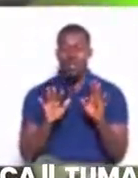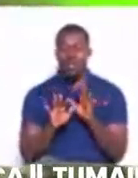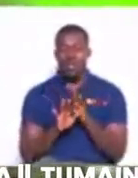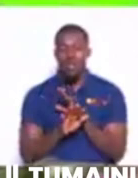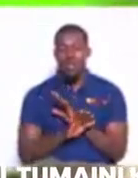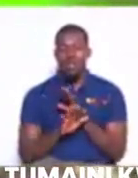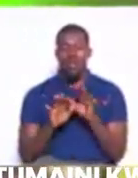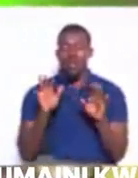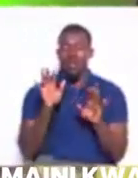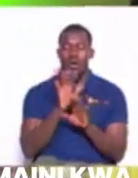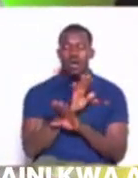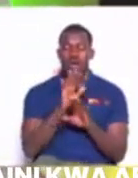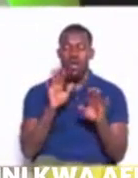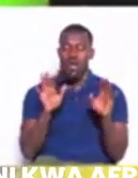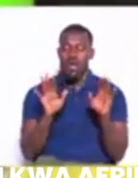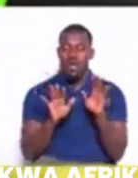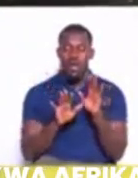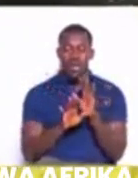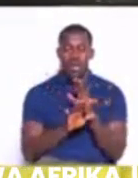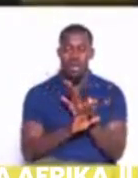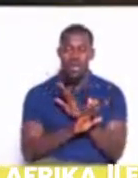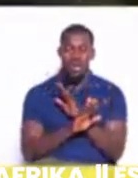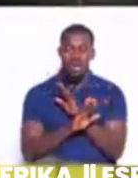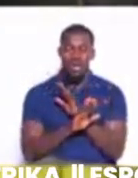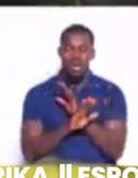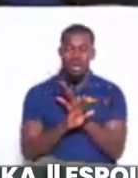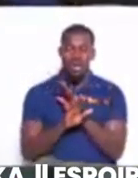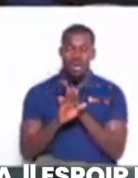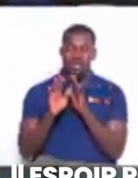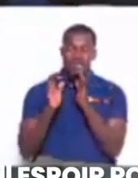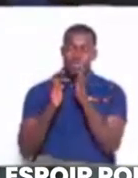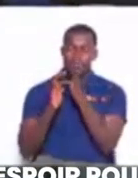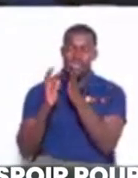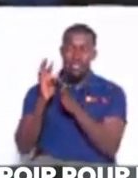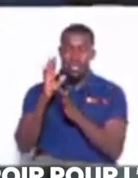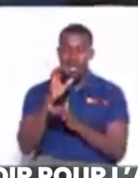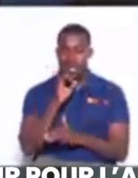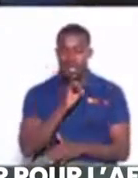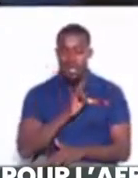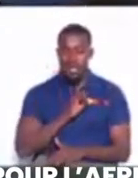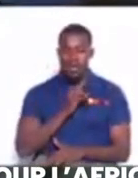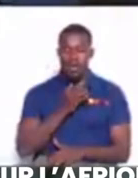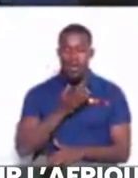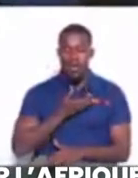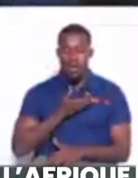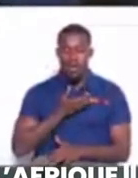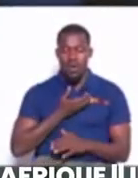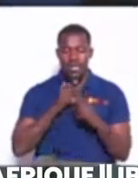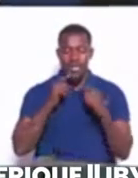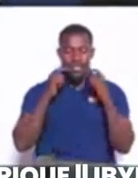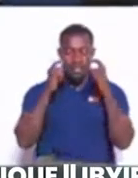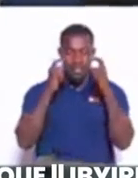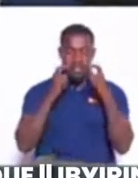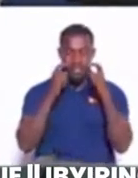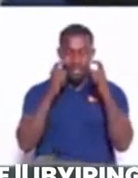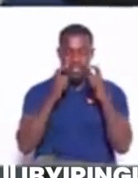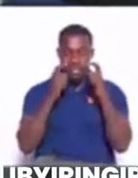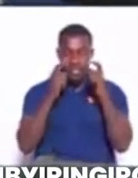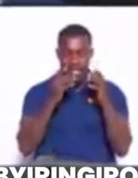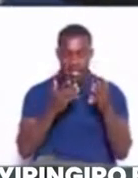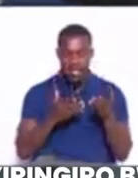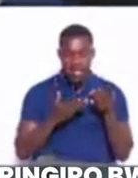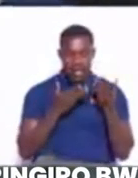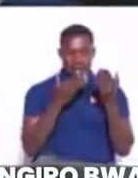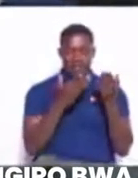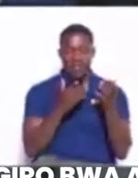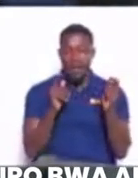Jesus, Yesu has called you to this moment. Amekuita katika muda huu sasa. If there's something you're struggling with,